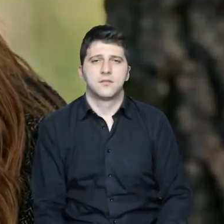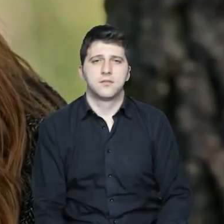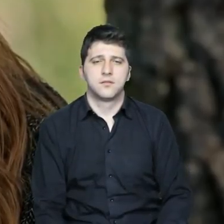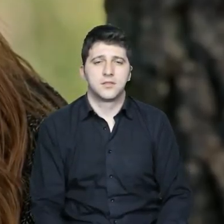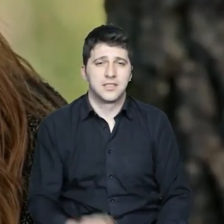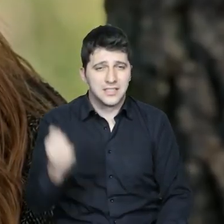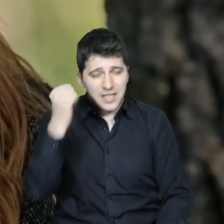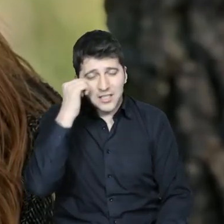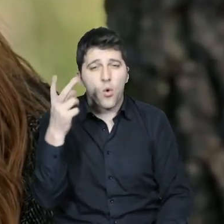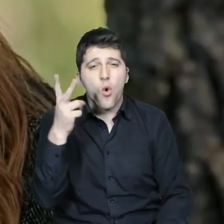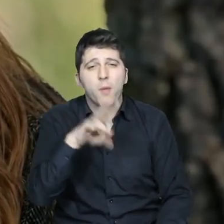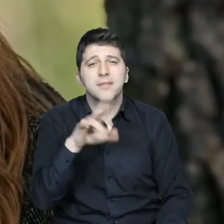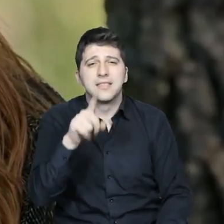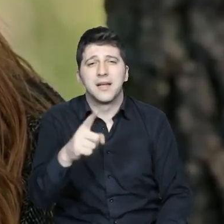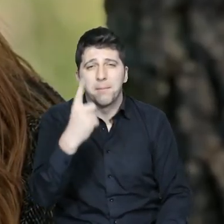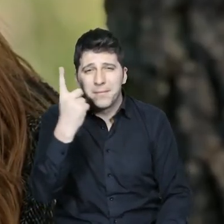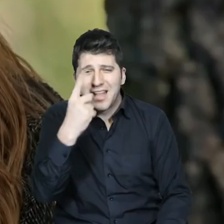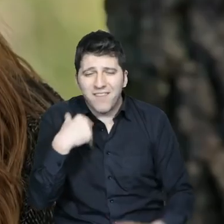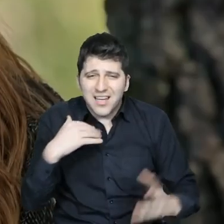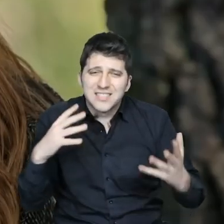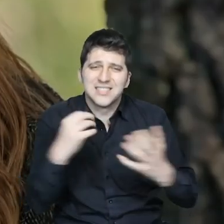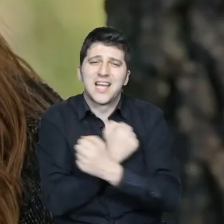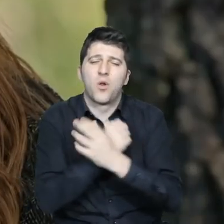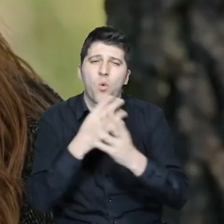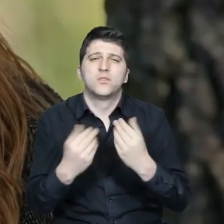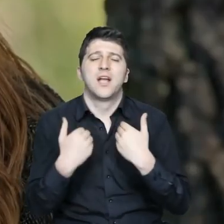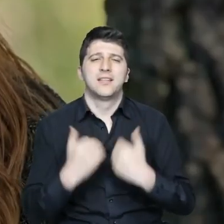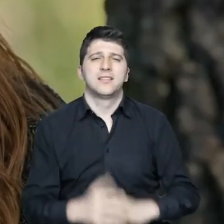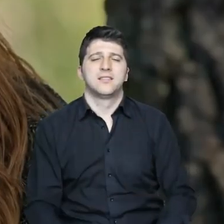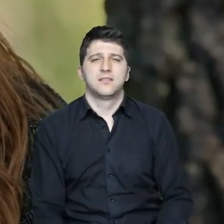Keşke hayatta olsaydın da sana bir kere de olsa sarılabilseydim.